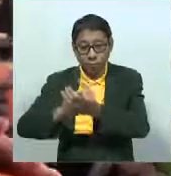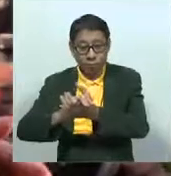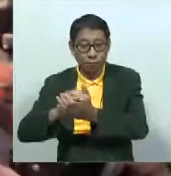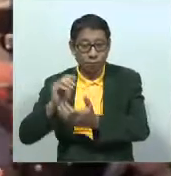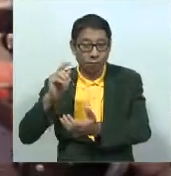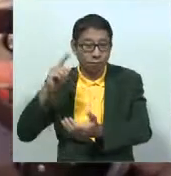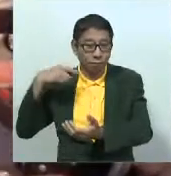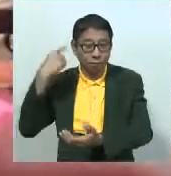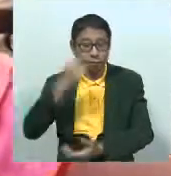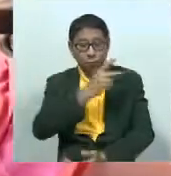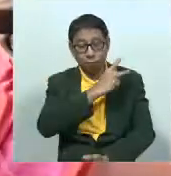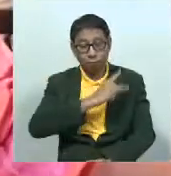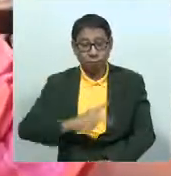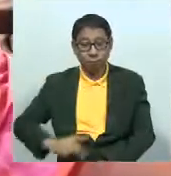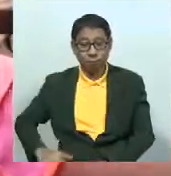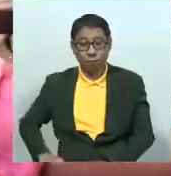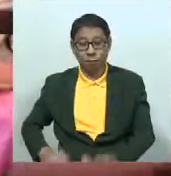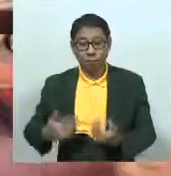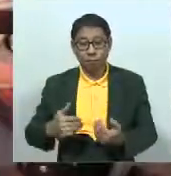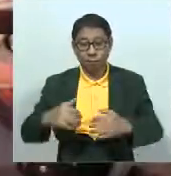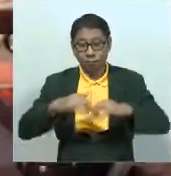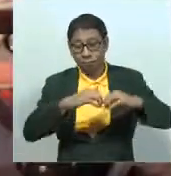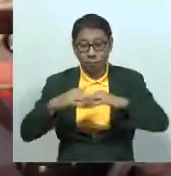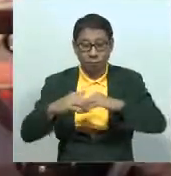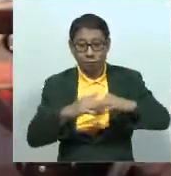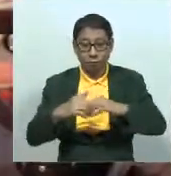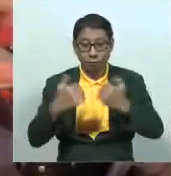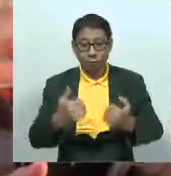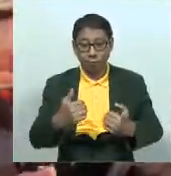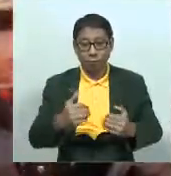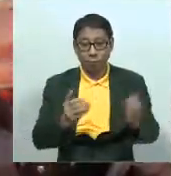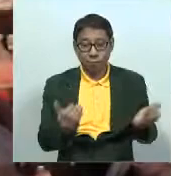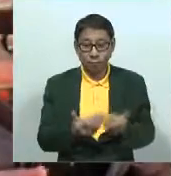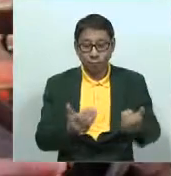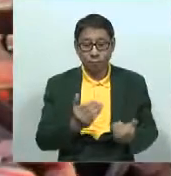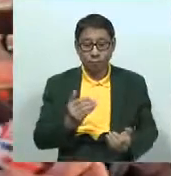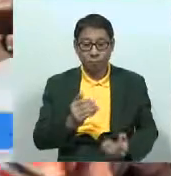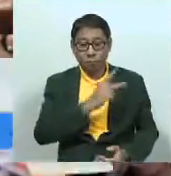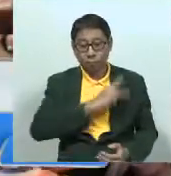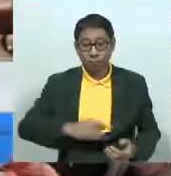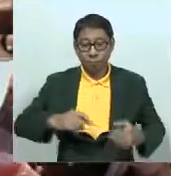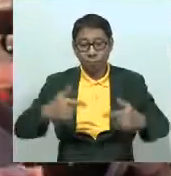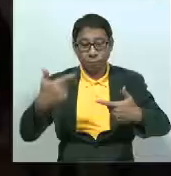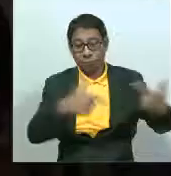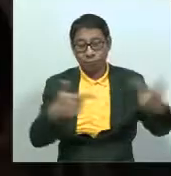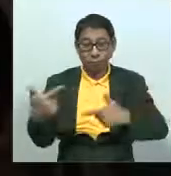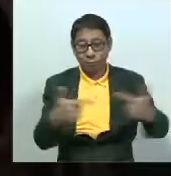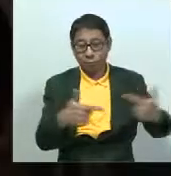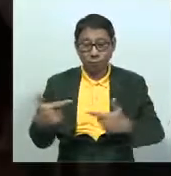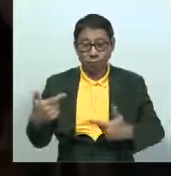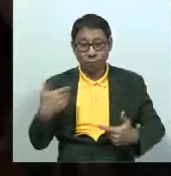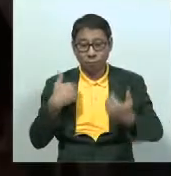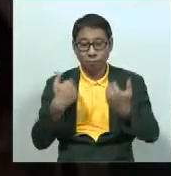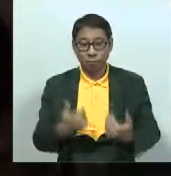ลลังก์อะไรเงี้ยหรืออาจจะเป็นอะไรนะเหมือนกับลูกฮ่องเต้เงี้ยสองคนชิงบัลลังก์กัน